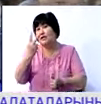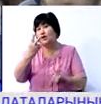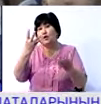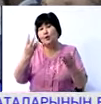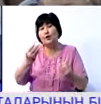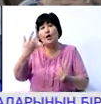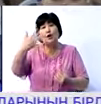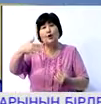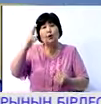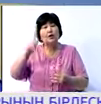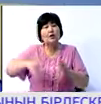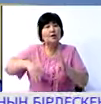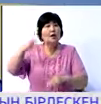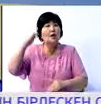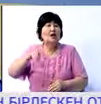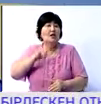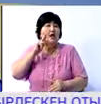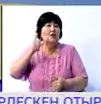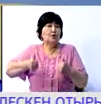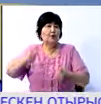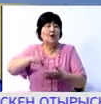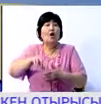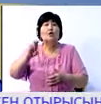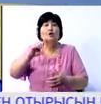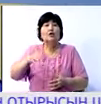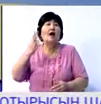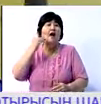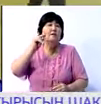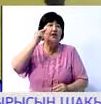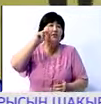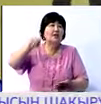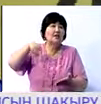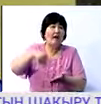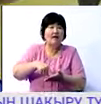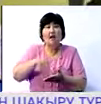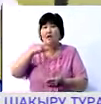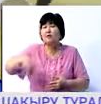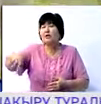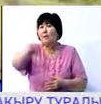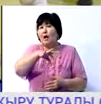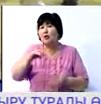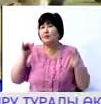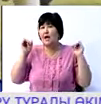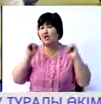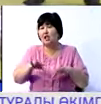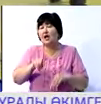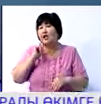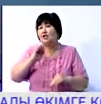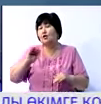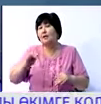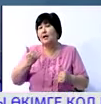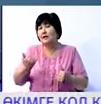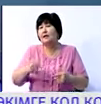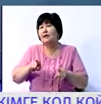күнінде 50 келіден жоғары жасөспірімдер сынға түсті. Нұрсұлтан, Алматы, Шымкент қалалары және еліміздің барлық облысынан жиналған жасөспірімдер